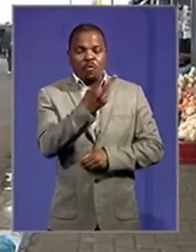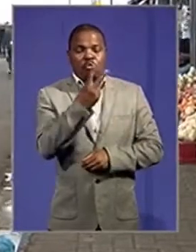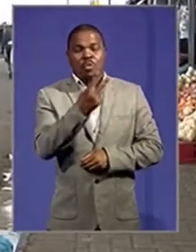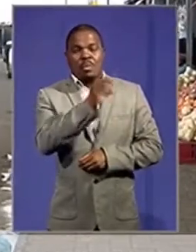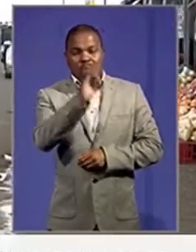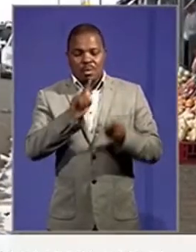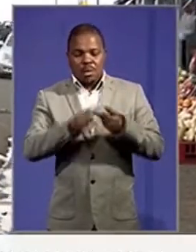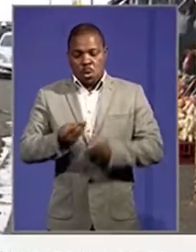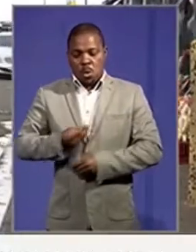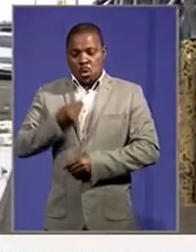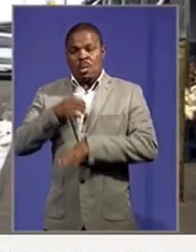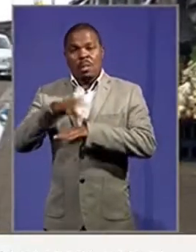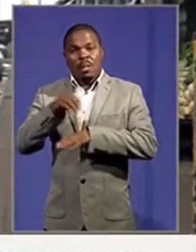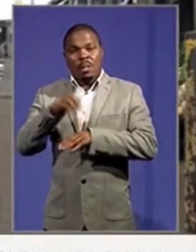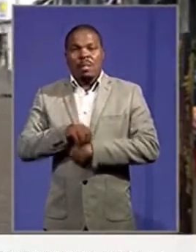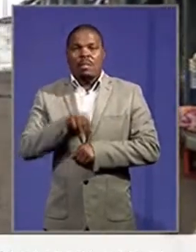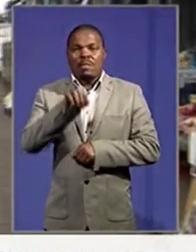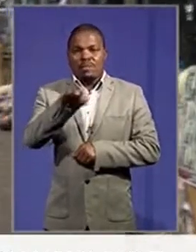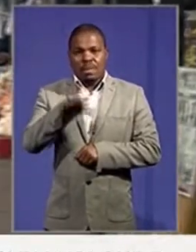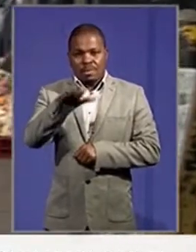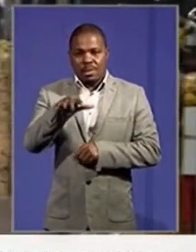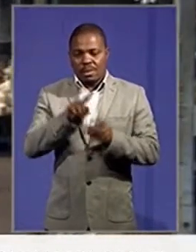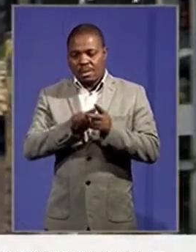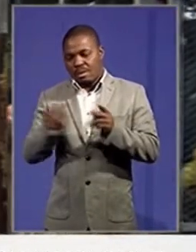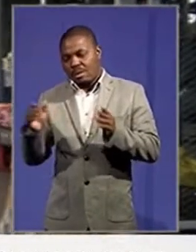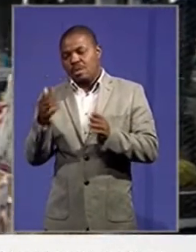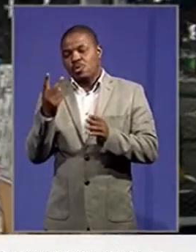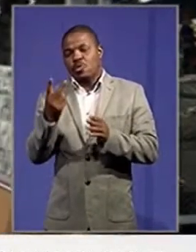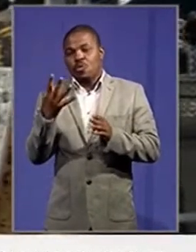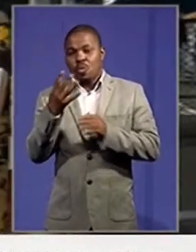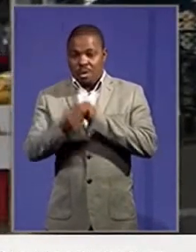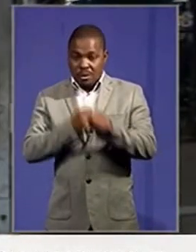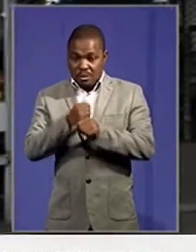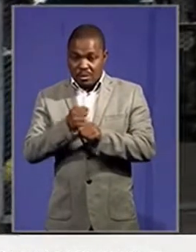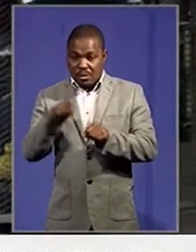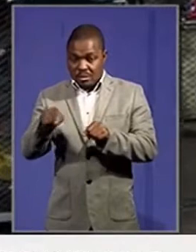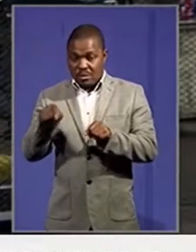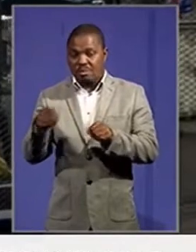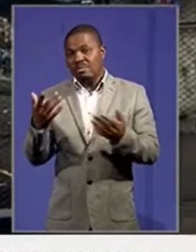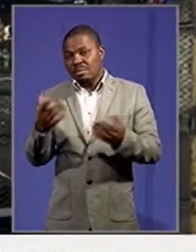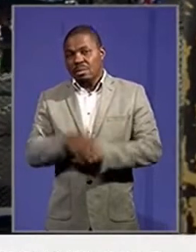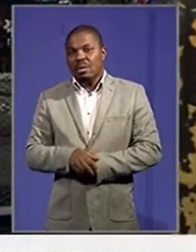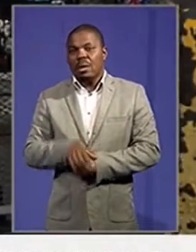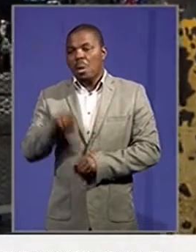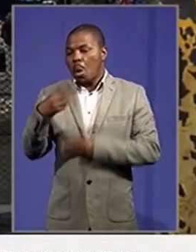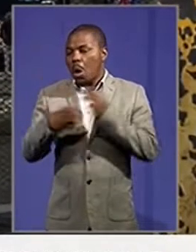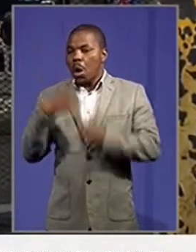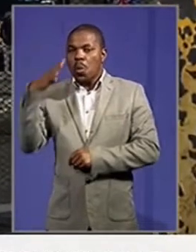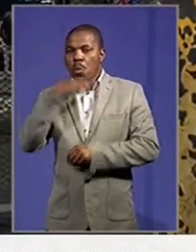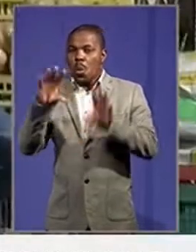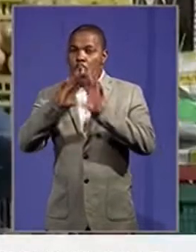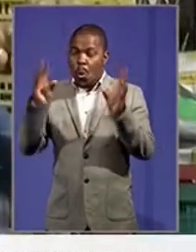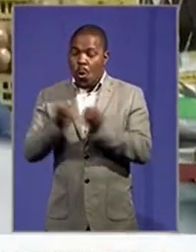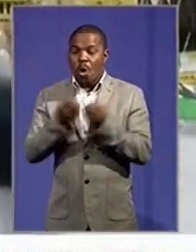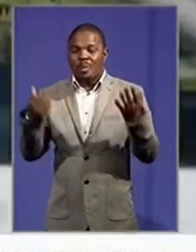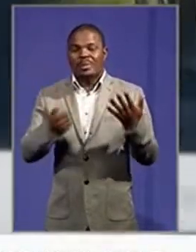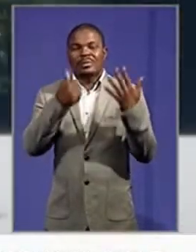batjha bona ba dilemong tse pakeng tsa 15 le 24 ba tlalehwang ba hloka mesebetsi di diperesente